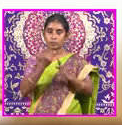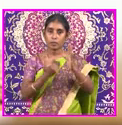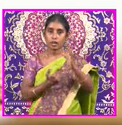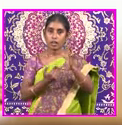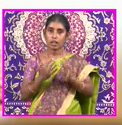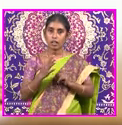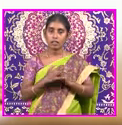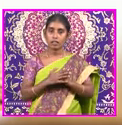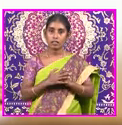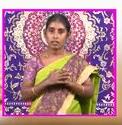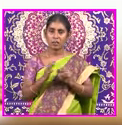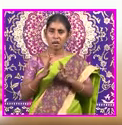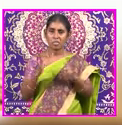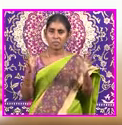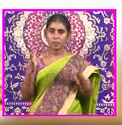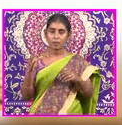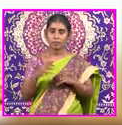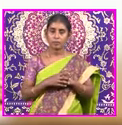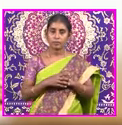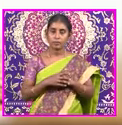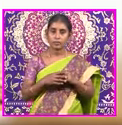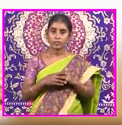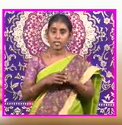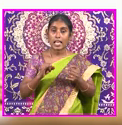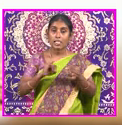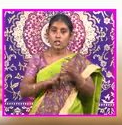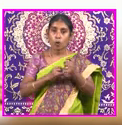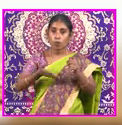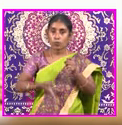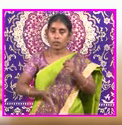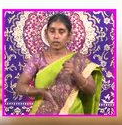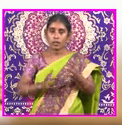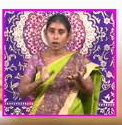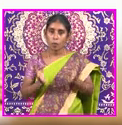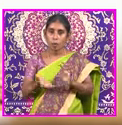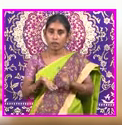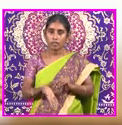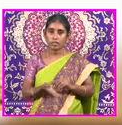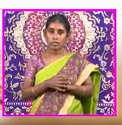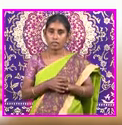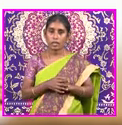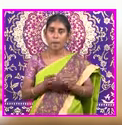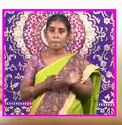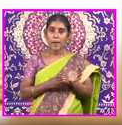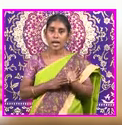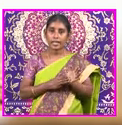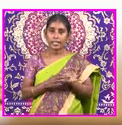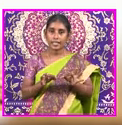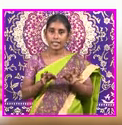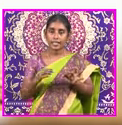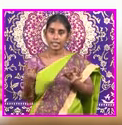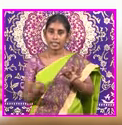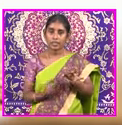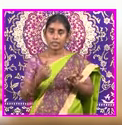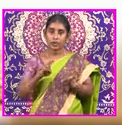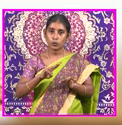23 டிகிரி தெற்கிலிருந்து அண்டார்க்டிக் வட்டம் 66 டிகிரி தெற்கு வரை பரவியுள்ள பகுதியானது மித வெப்பமண்டலம்